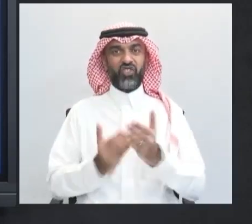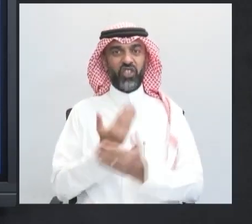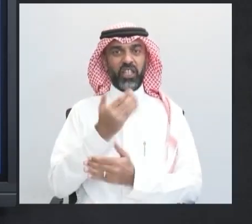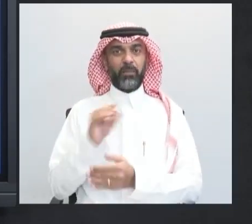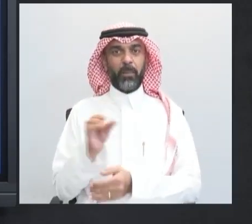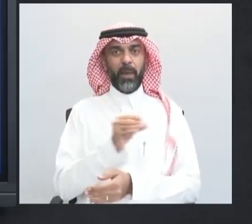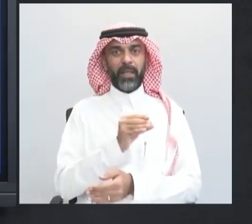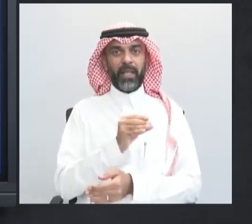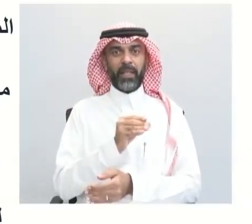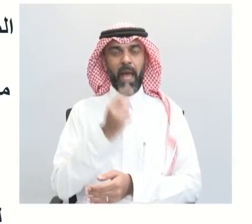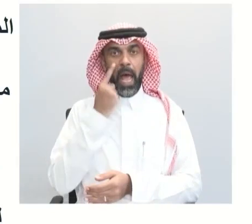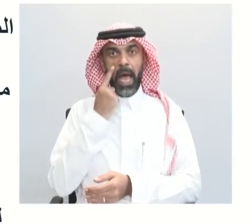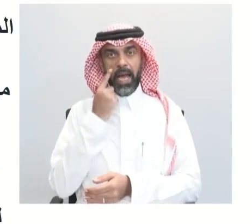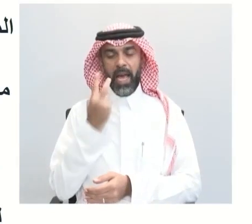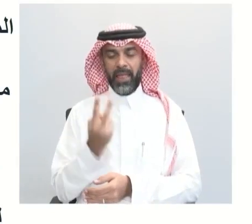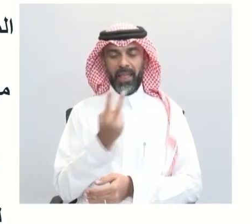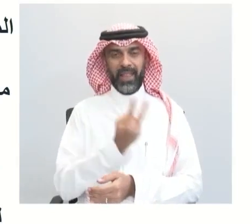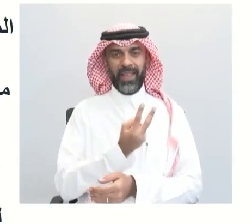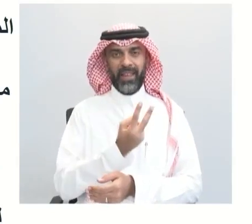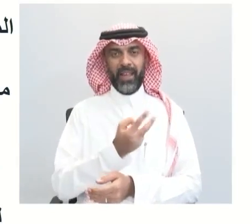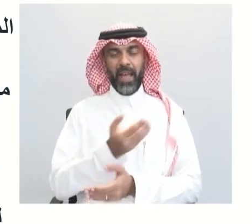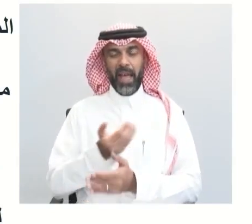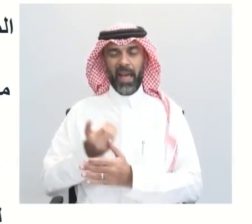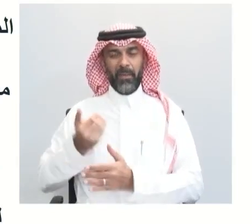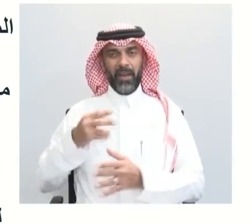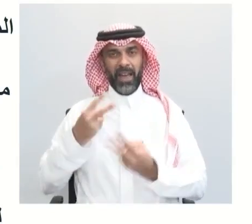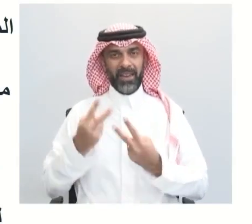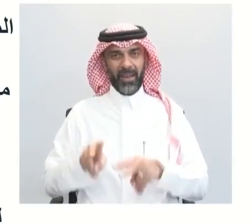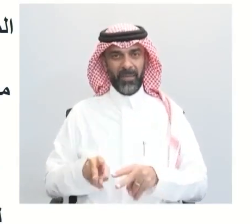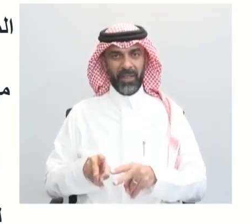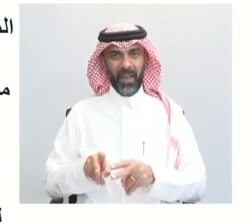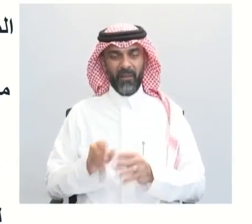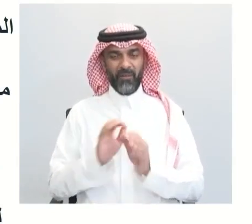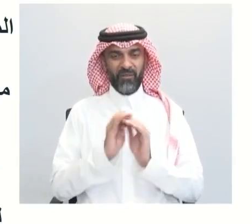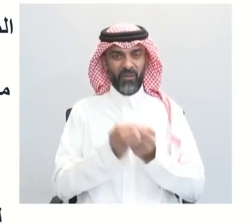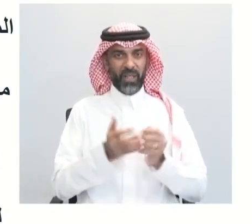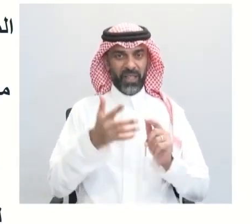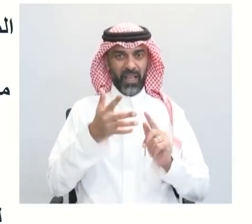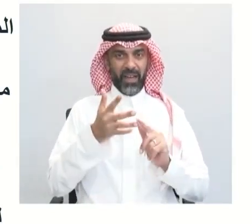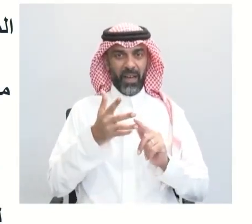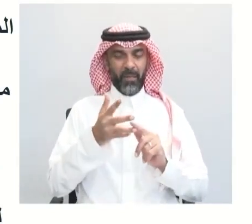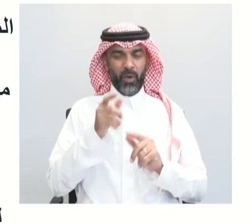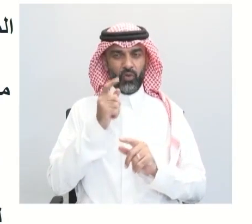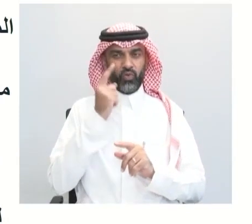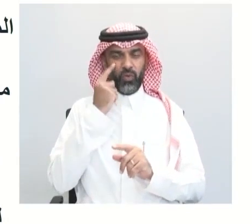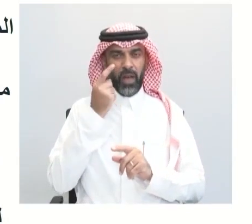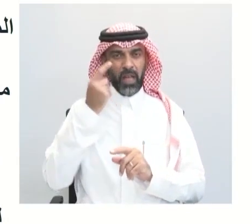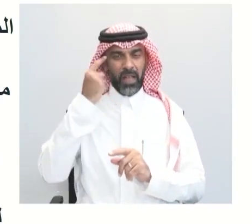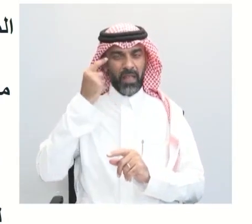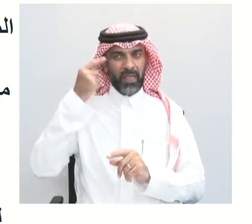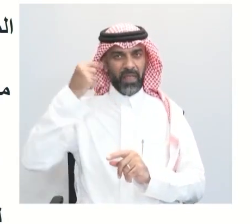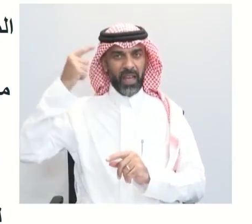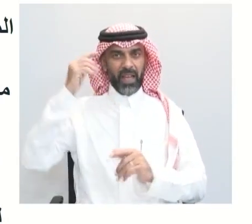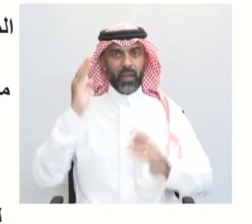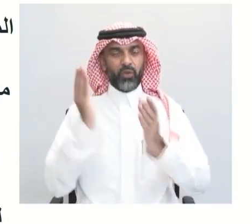مادتنا احياء اين اين قبل ان نبدا دراسه فصلنا الرابع لعلنا نتذكر اخر الدروس التي